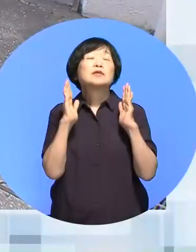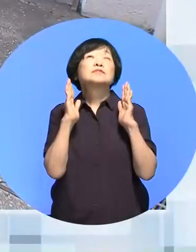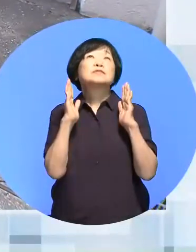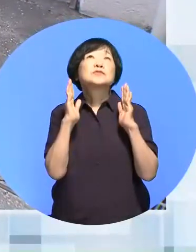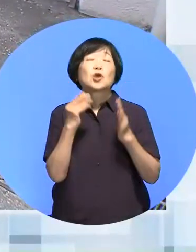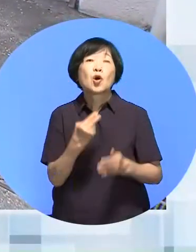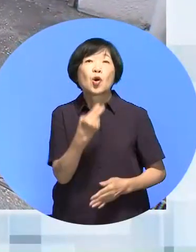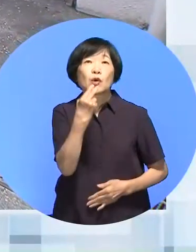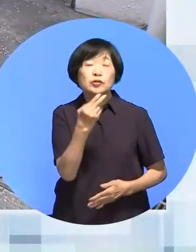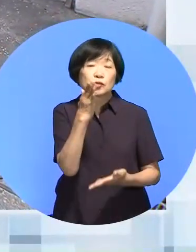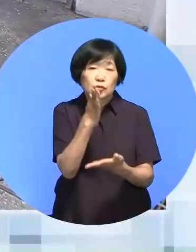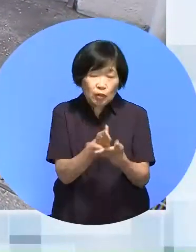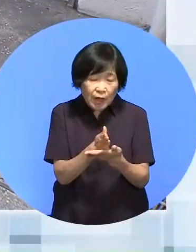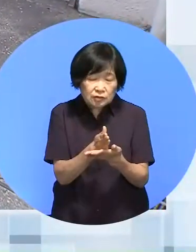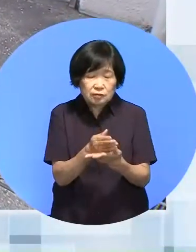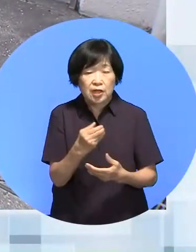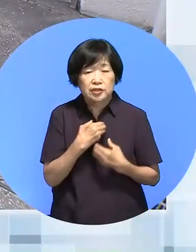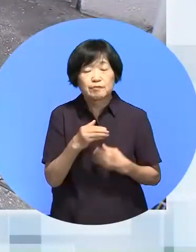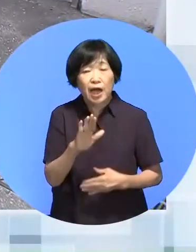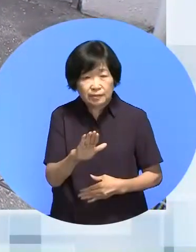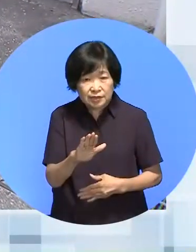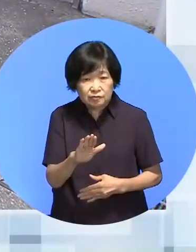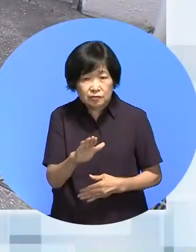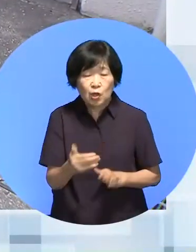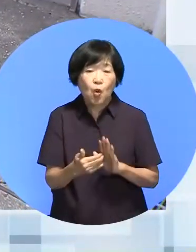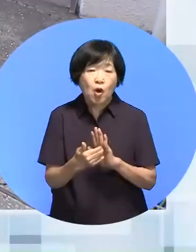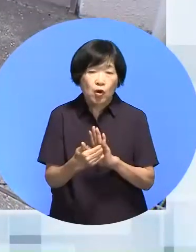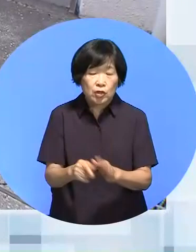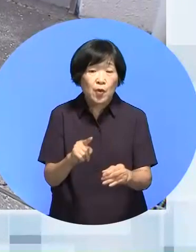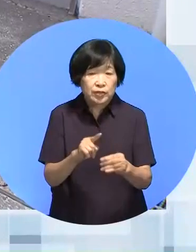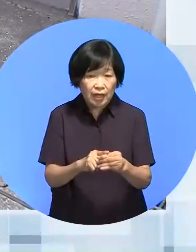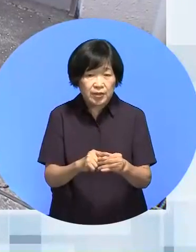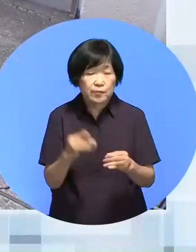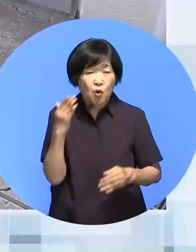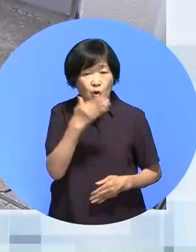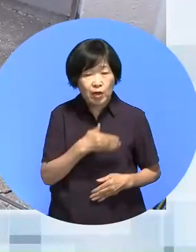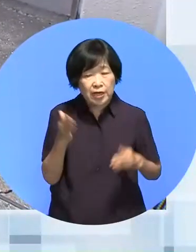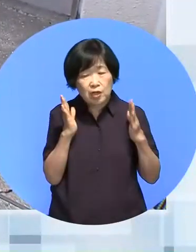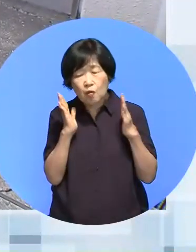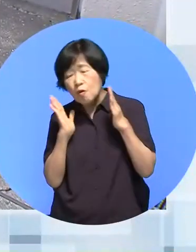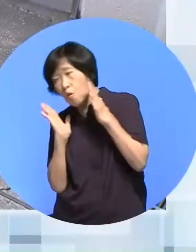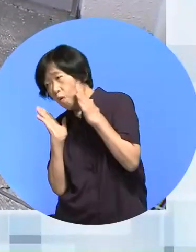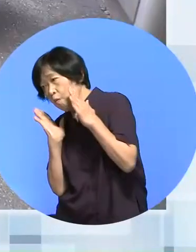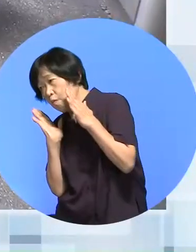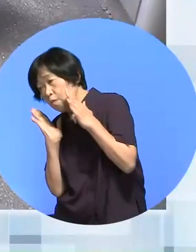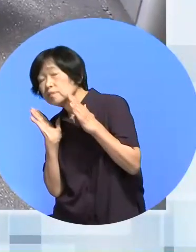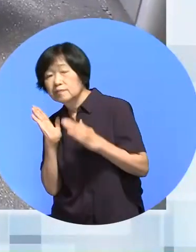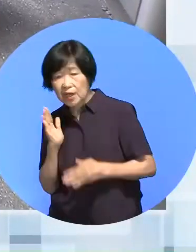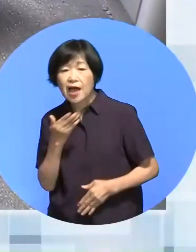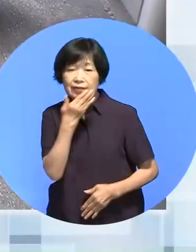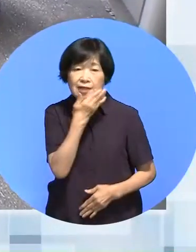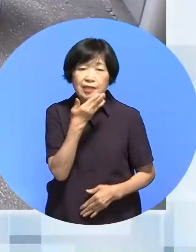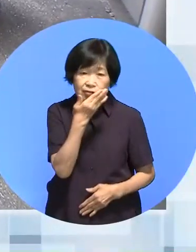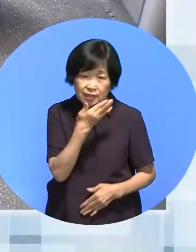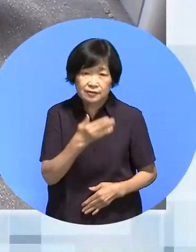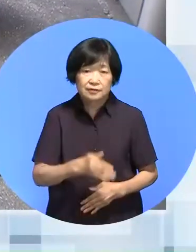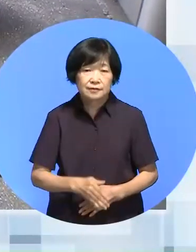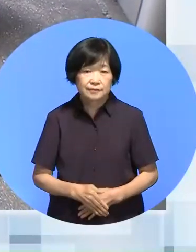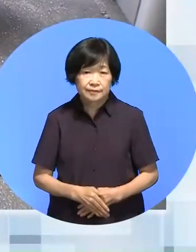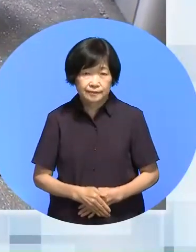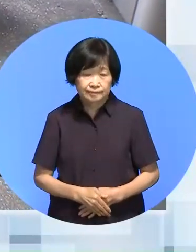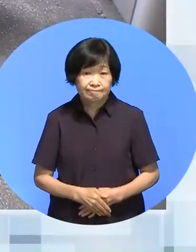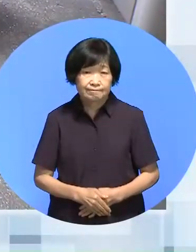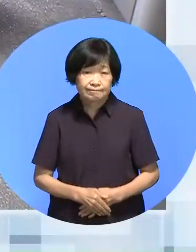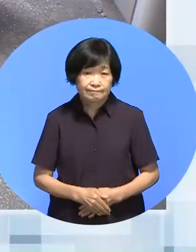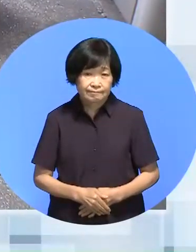まることがあります。それを予防する意味でも横を向けることが大切です。 そして、